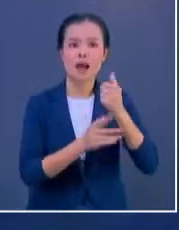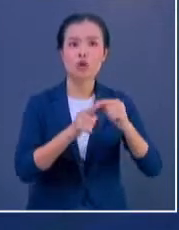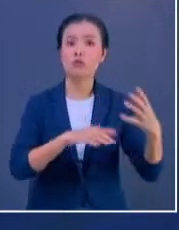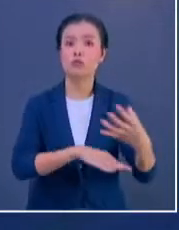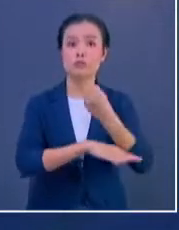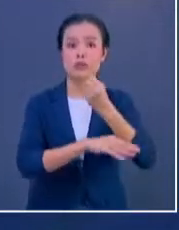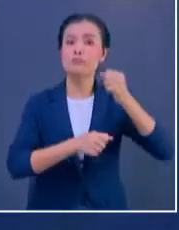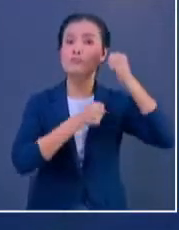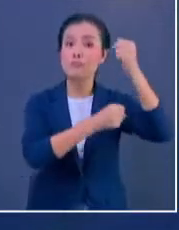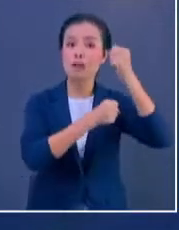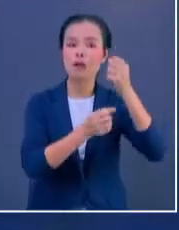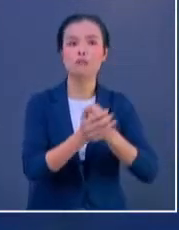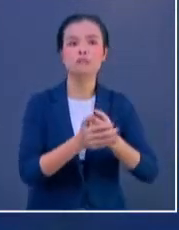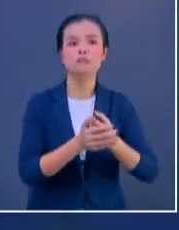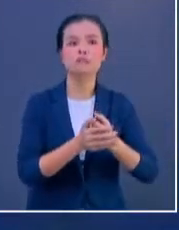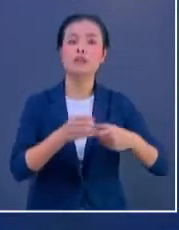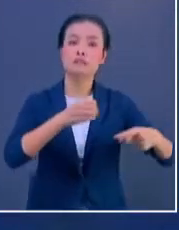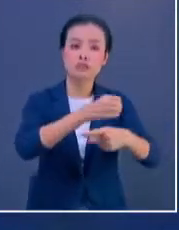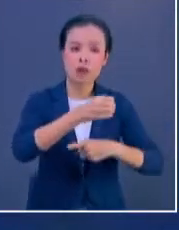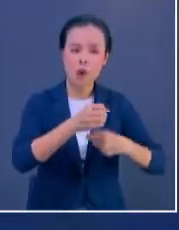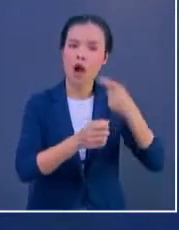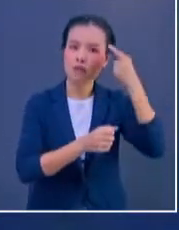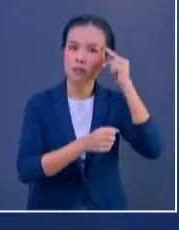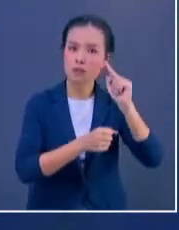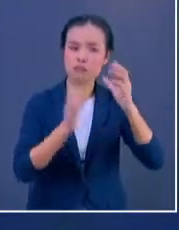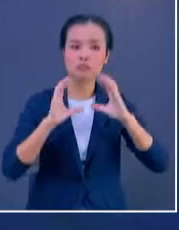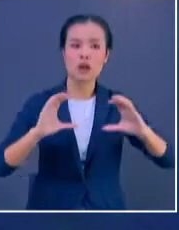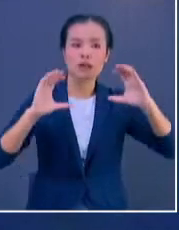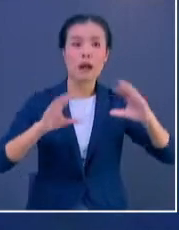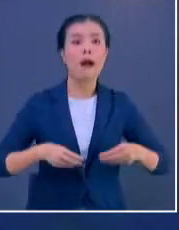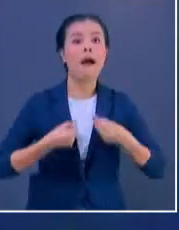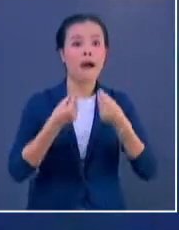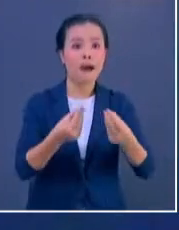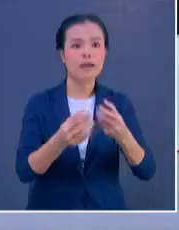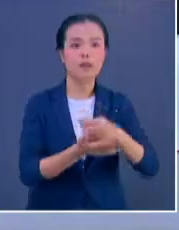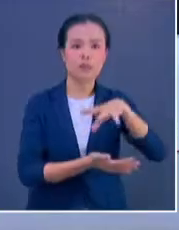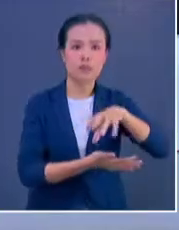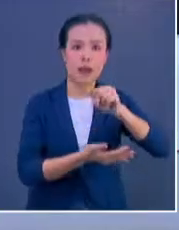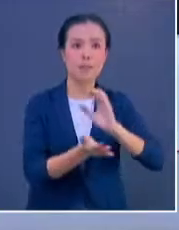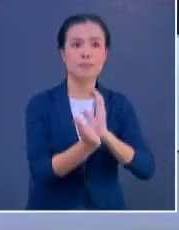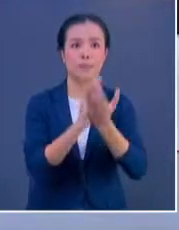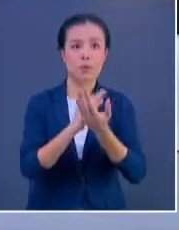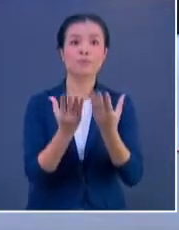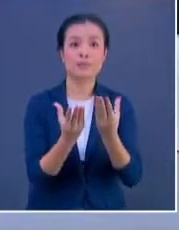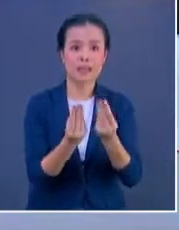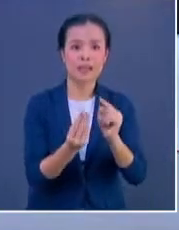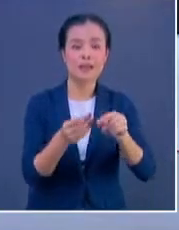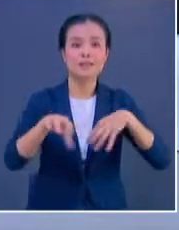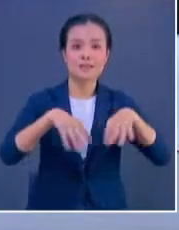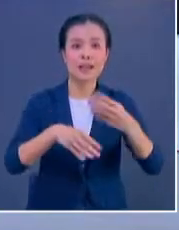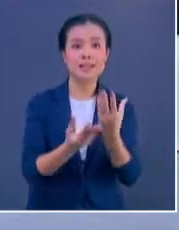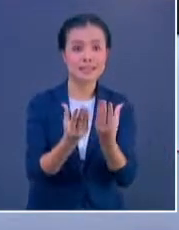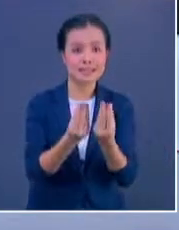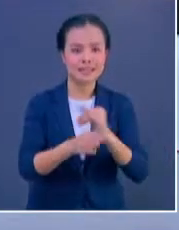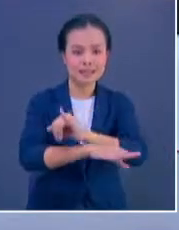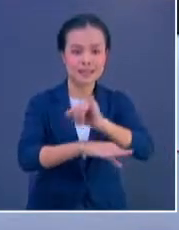กนี้แหละครับก็ชาวนาก็เลยร่วมกันคิดถึงเรื่องนี้ทางราชการก็เลยตอบสนองด้วยการตั้งสำนักงานปฏิรูปที่ดินขึ้นมาก็เลยจัดสรรที่ดินเพื่อให้ชา